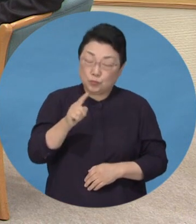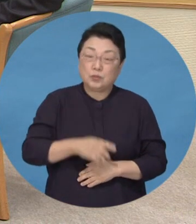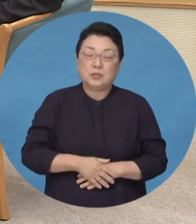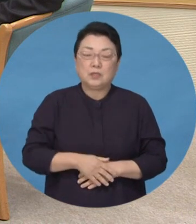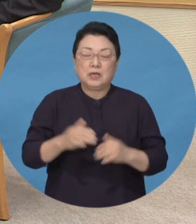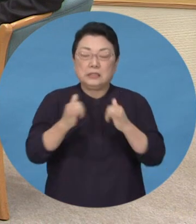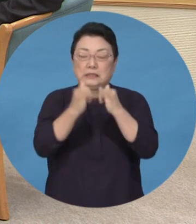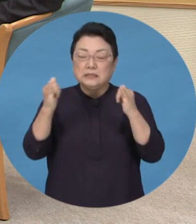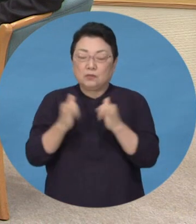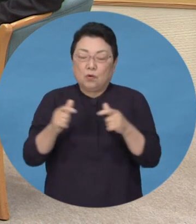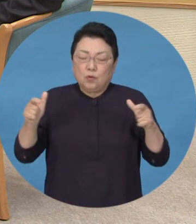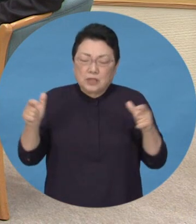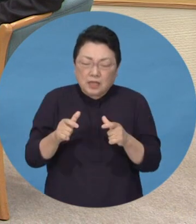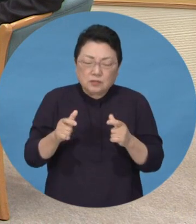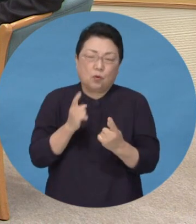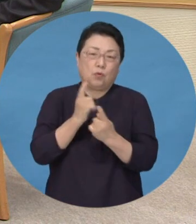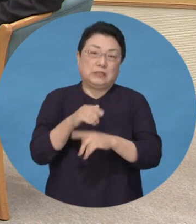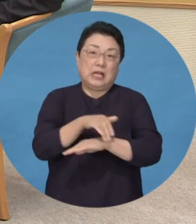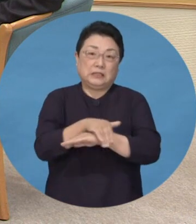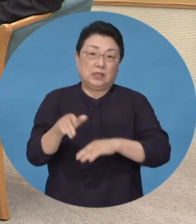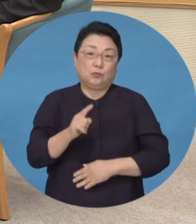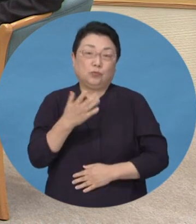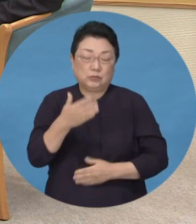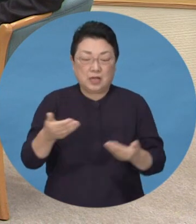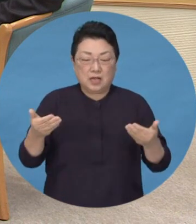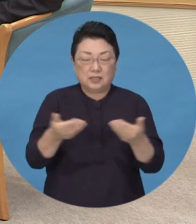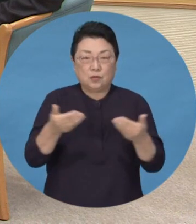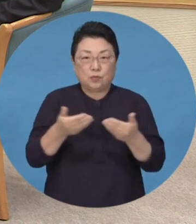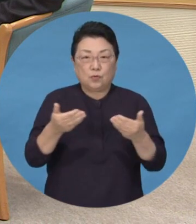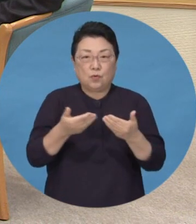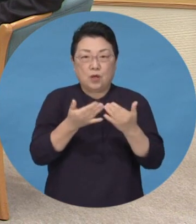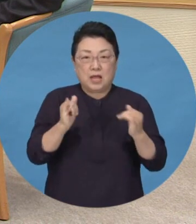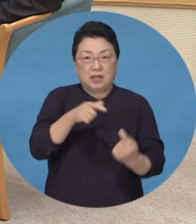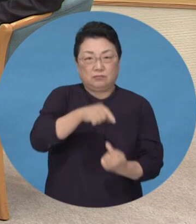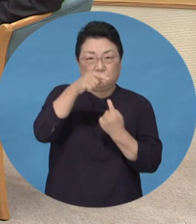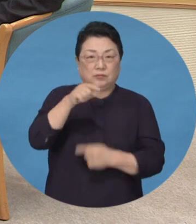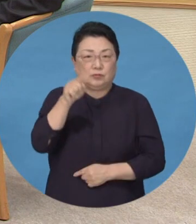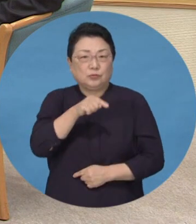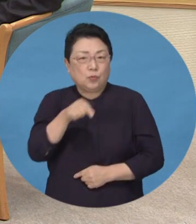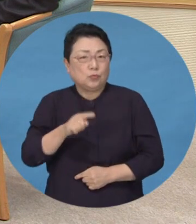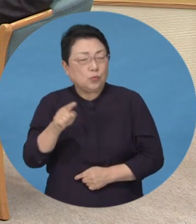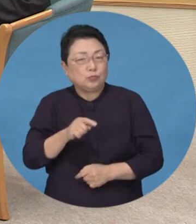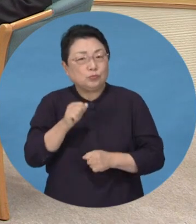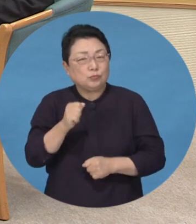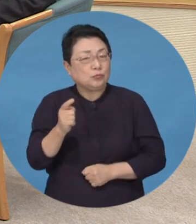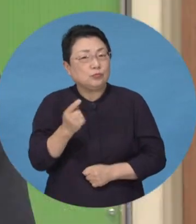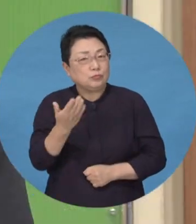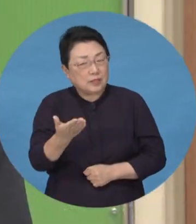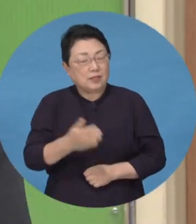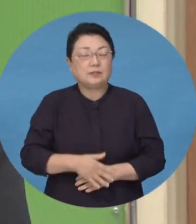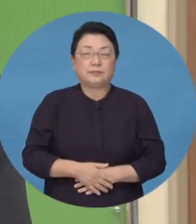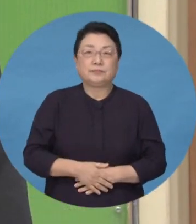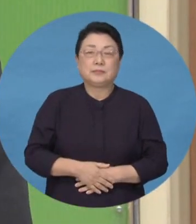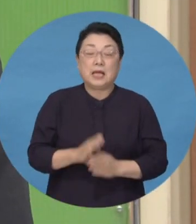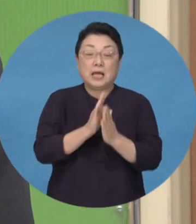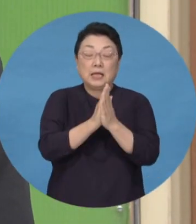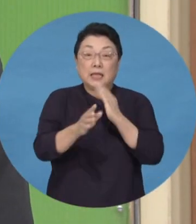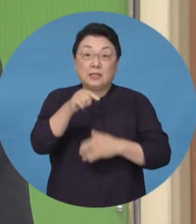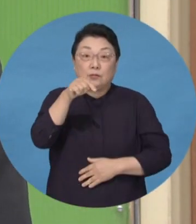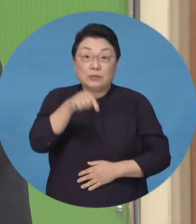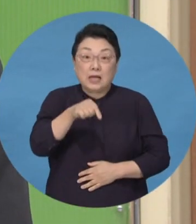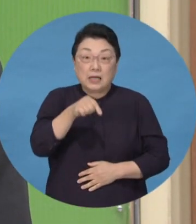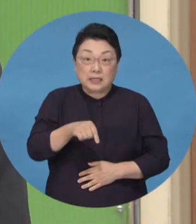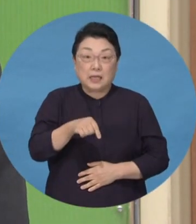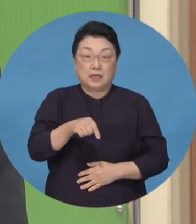その人口減少対策そしてロー労働力をいかに確保しているのかこれについてはいかがでしょうかはい山梨県の中でですねあの